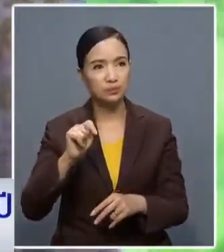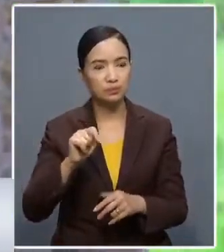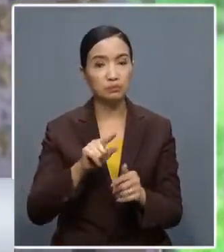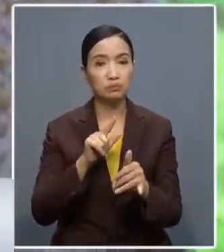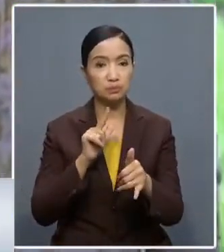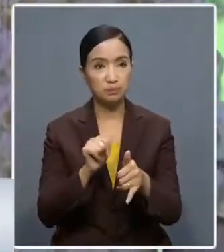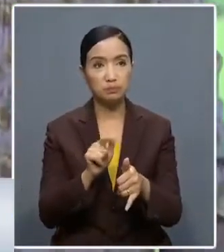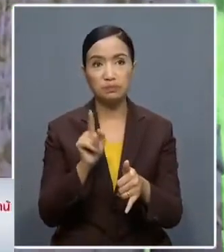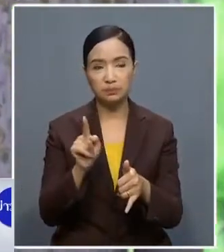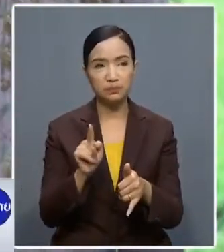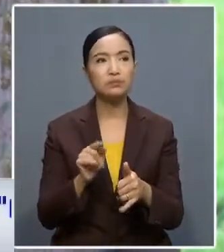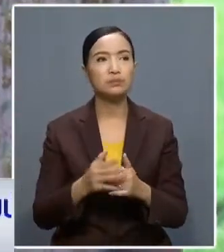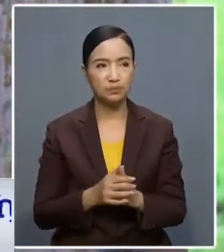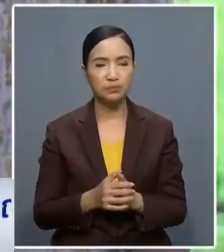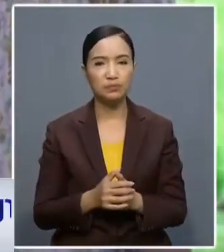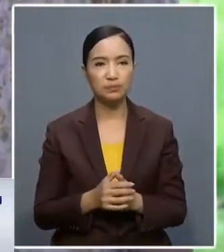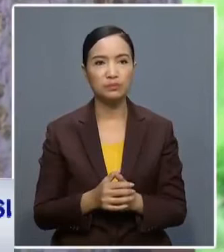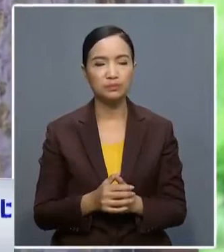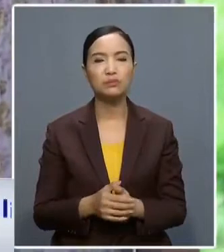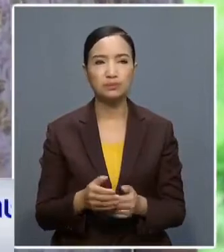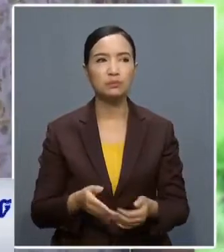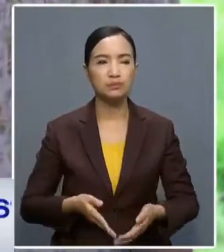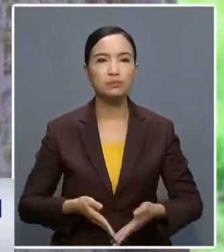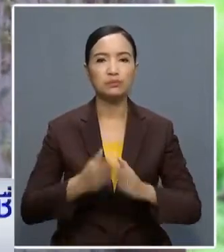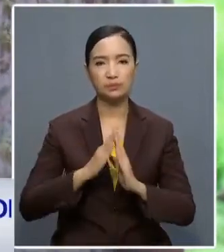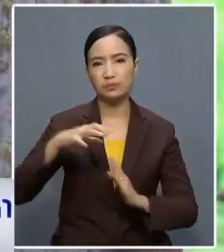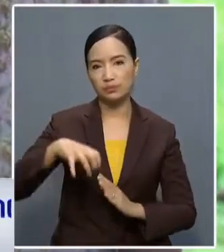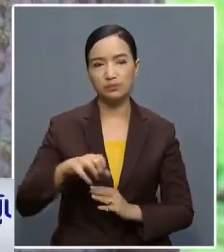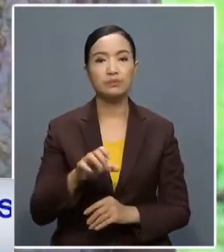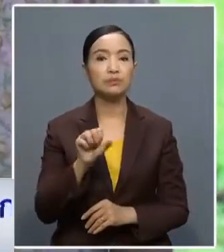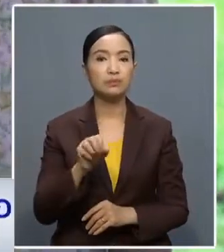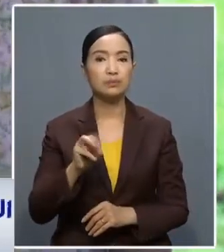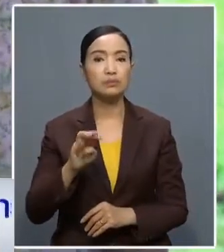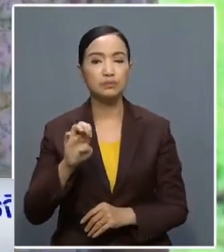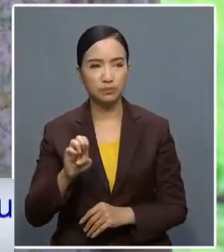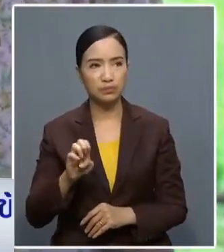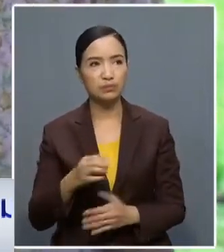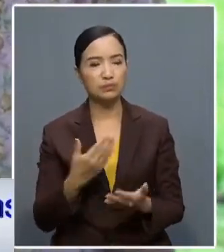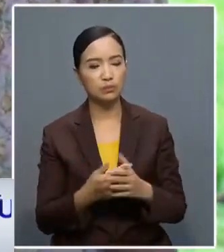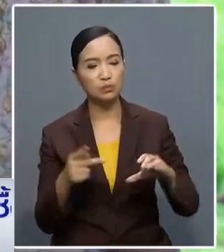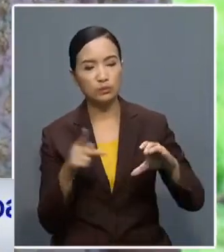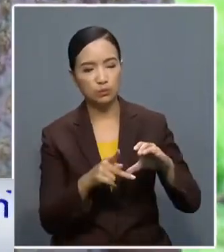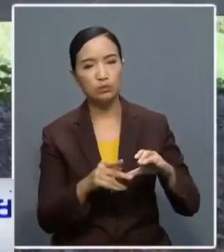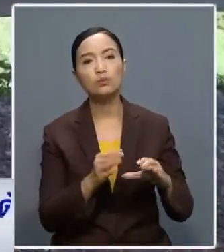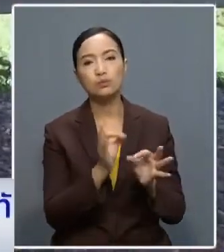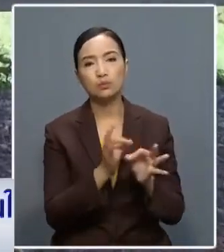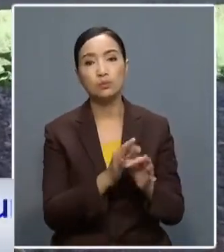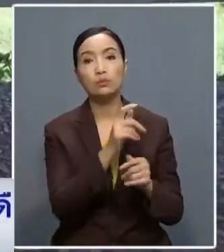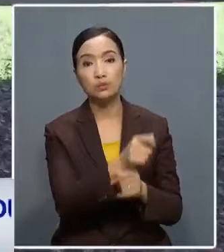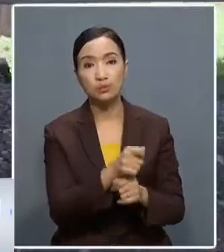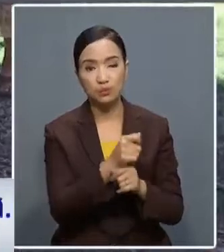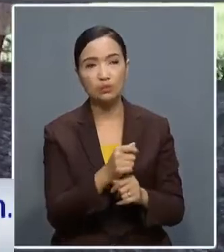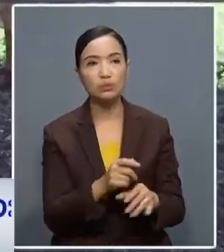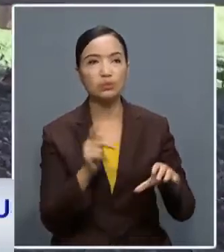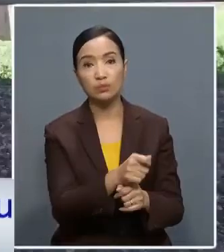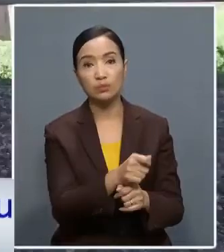คือท่านผู้ใหญ่เนี่ยนะครับเป็นลูกค้าผู้ประกอบการ SME นะครับที่กู้เงินโครงการสินเชื่อ SME ของธกส.นะครับเป็นสินเชื่อเพื่อเพิ่มศัก